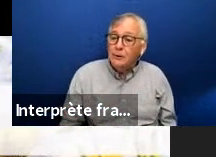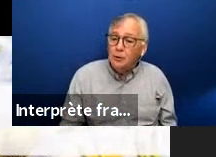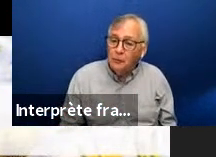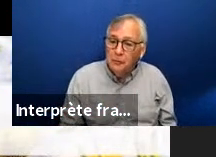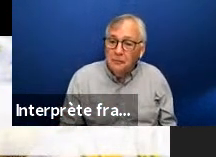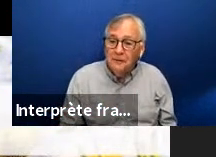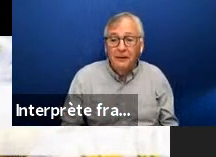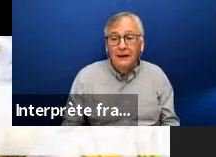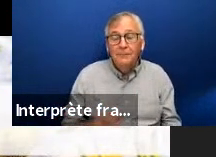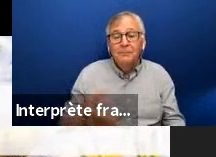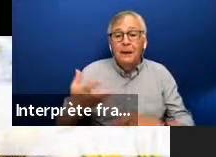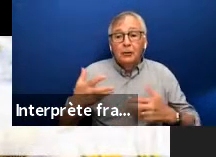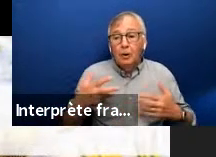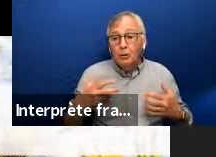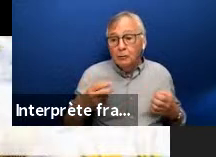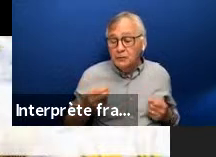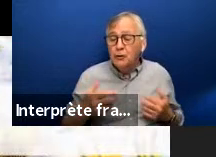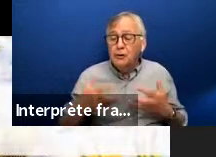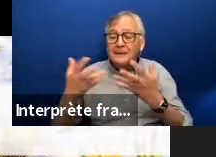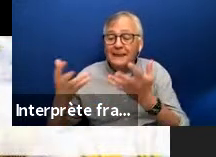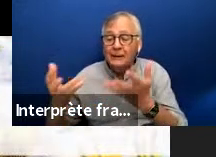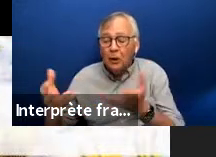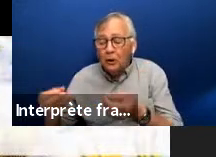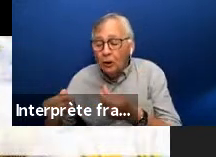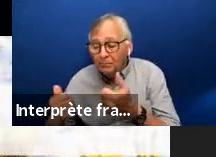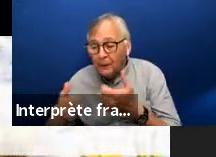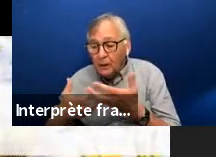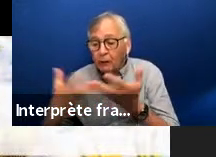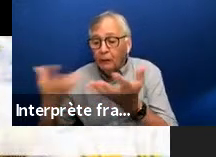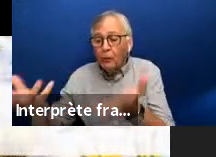les émotions que vous vivez. Donc, vous utilisez